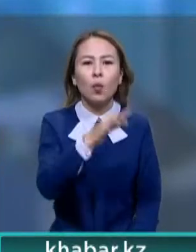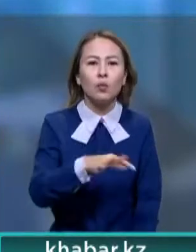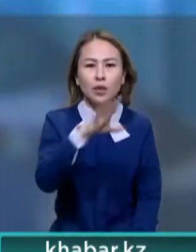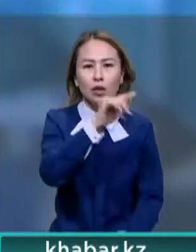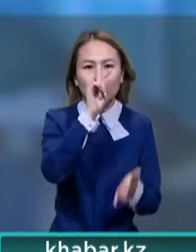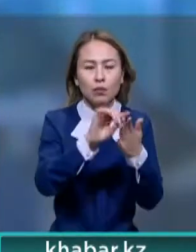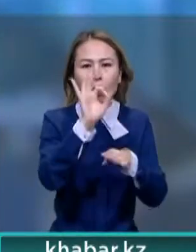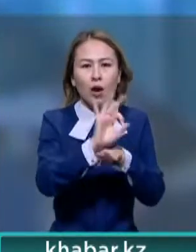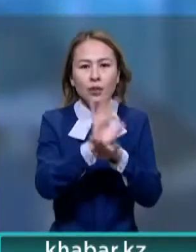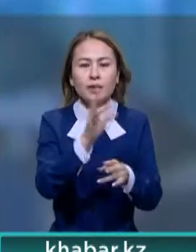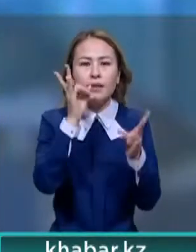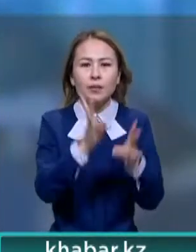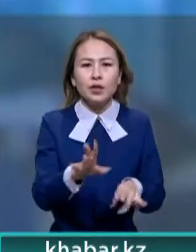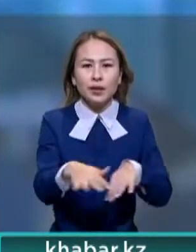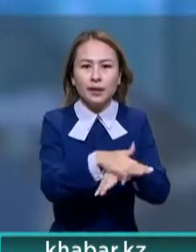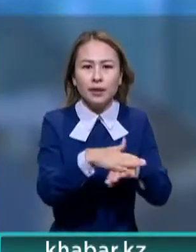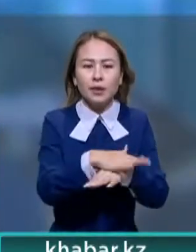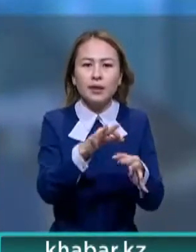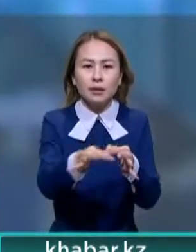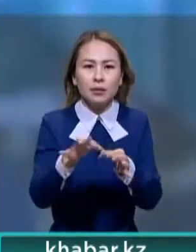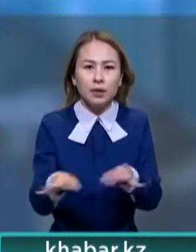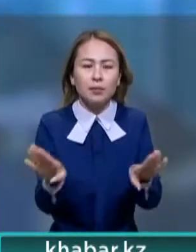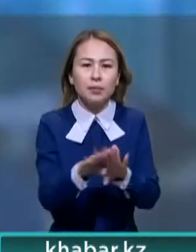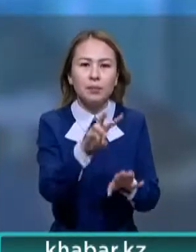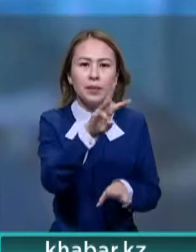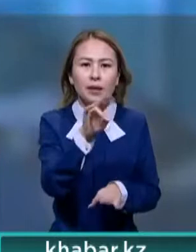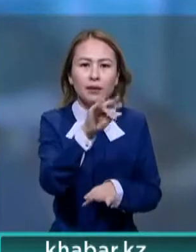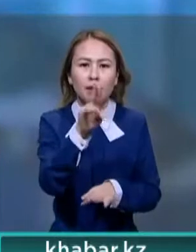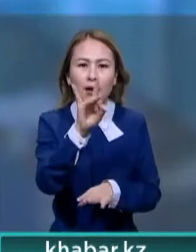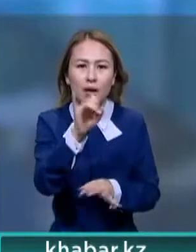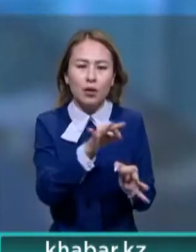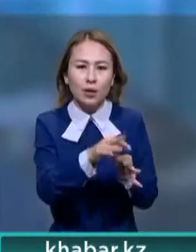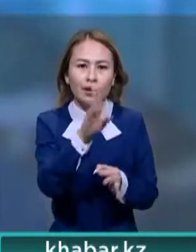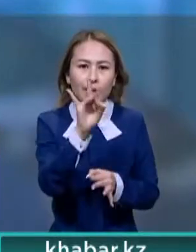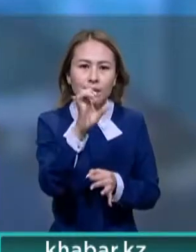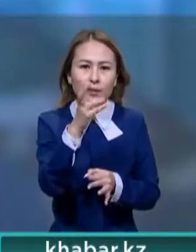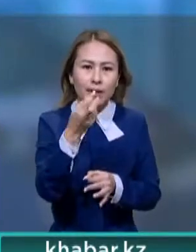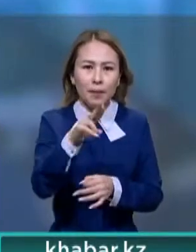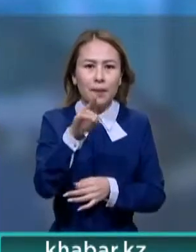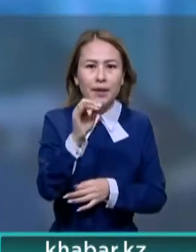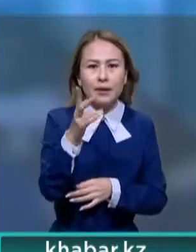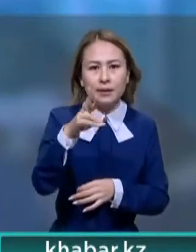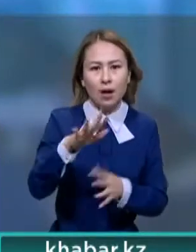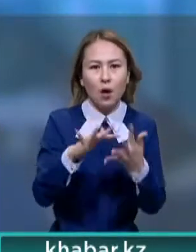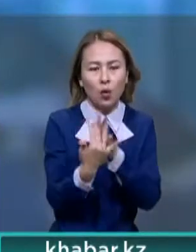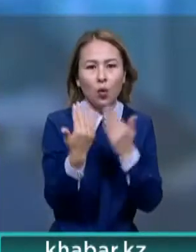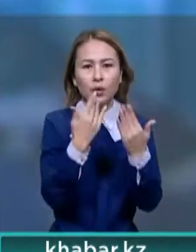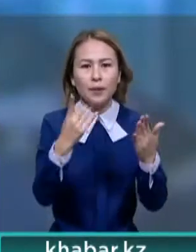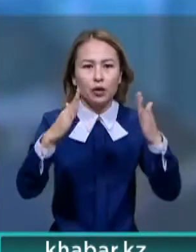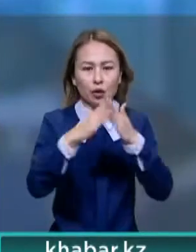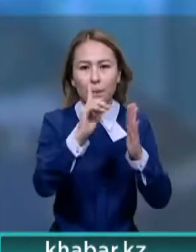Қостанай облысында құс тұмауынан зардап шеккен елді мекендердің бірі Меңдіқара ауданындағы Красная, Пресня ауылы. Онда бір